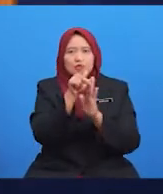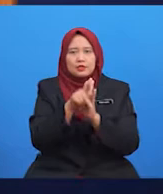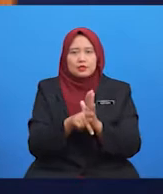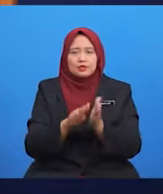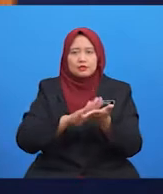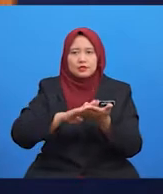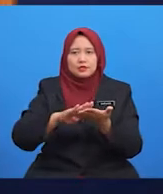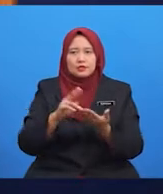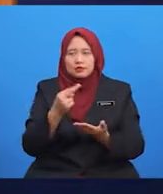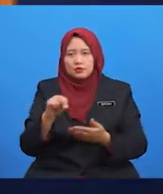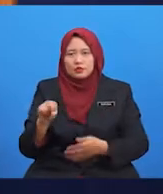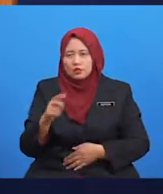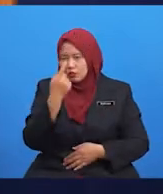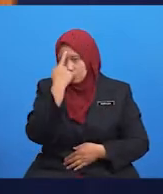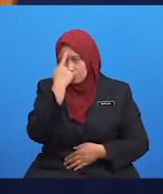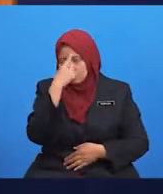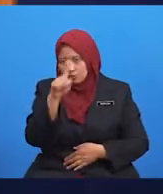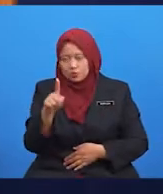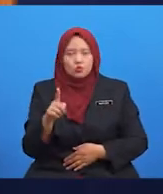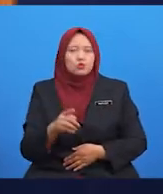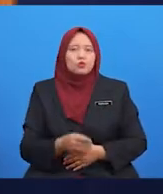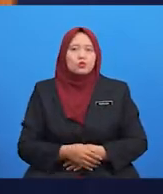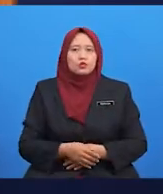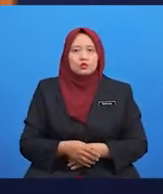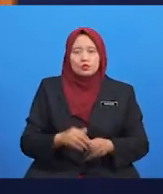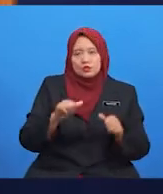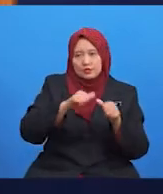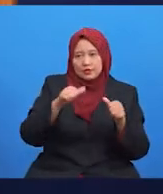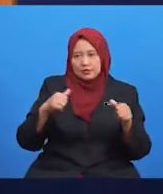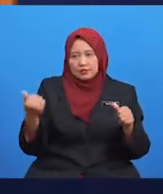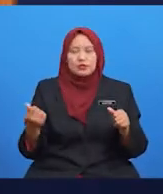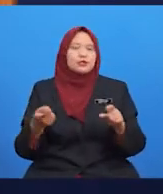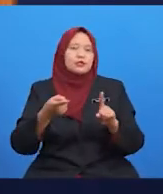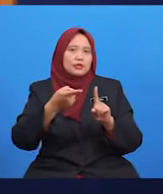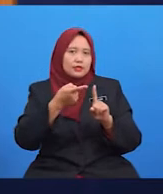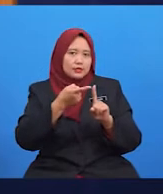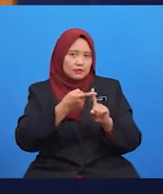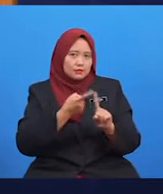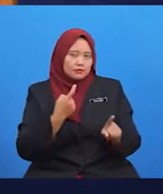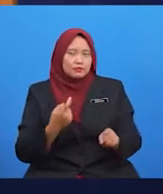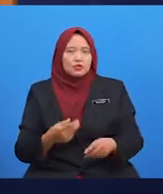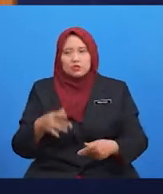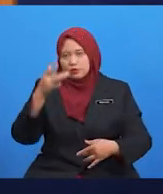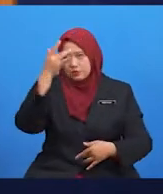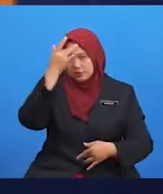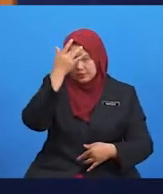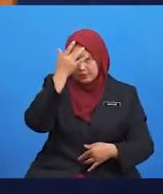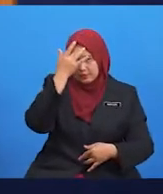kerana dapat menghindarkan seseorang daripada dijangkiti penyakit